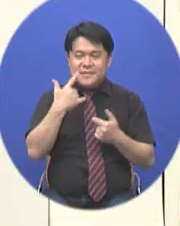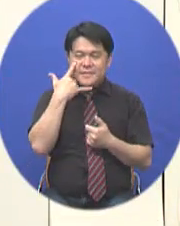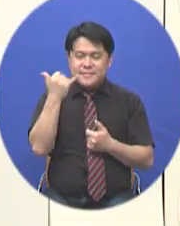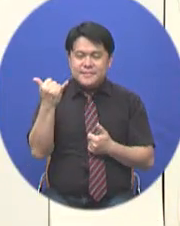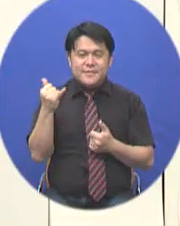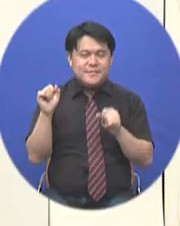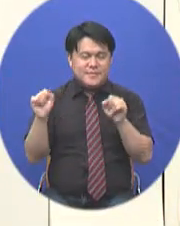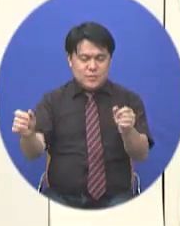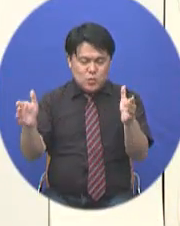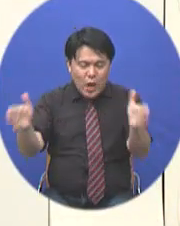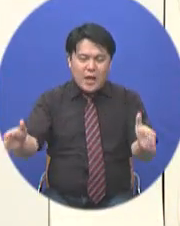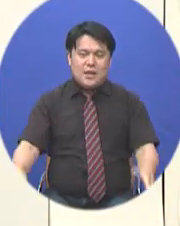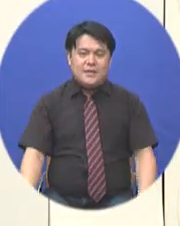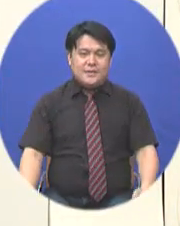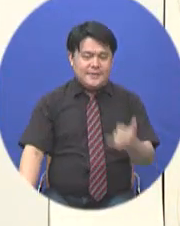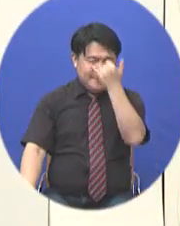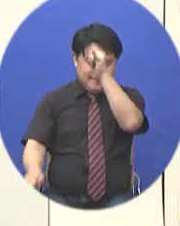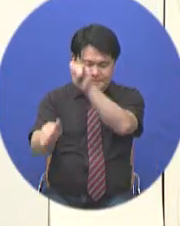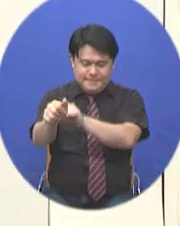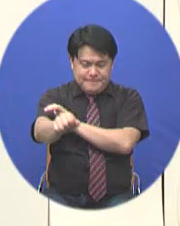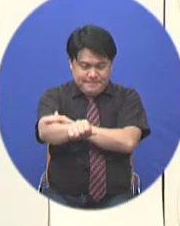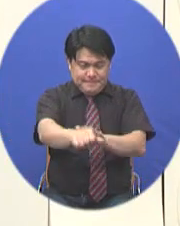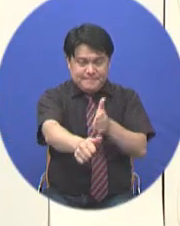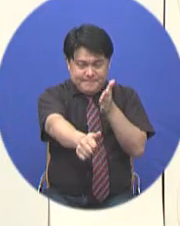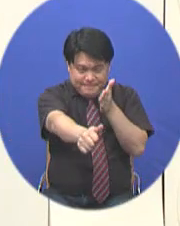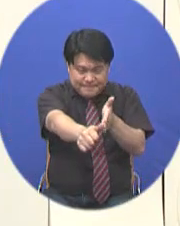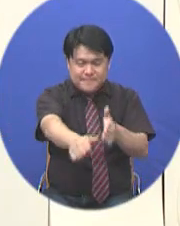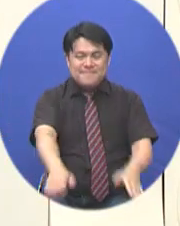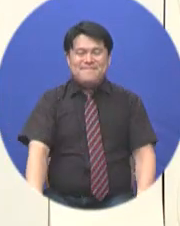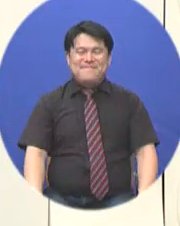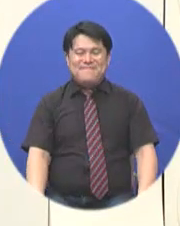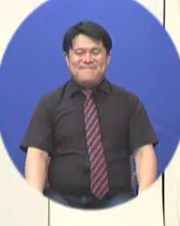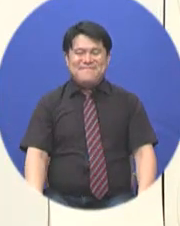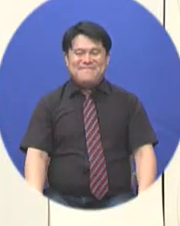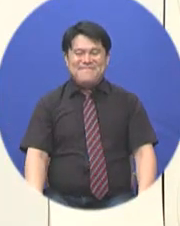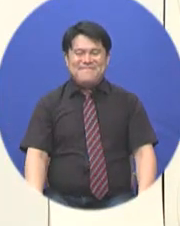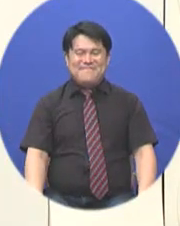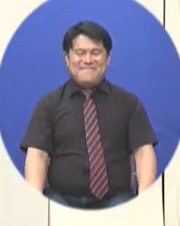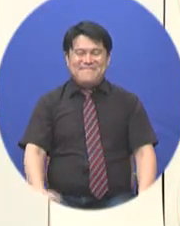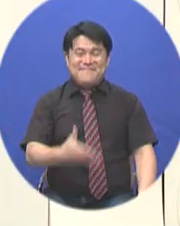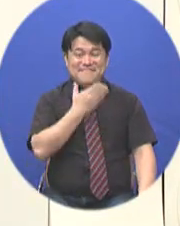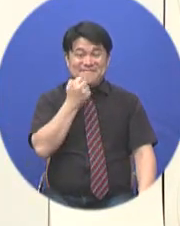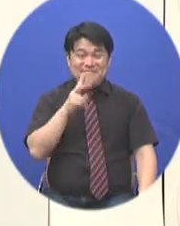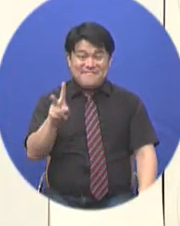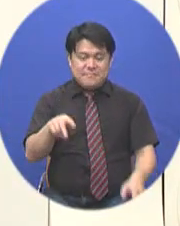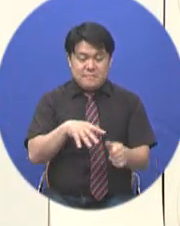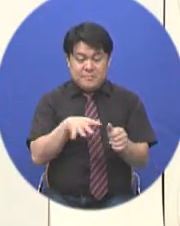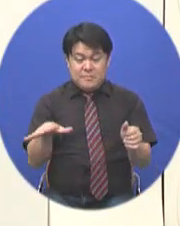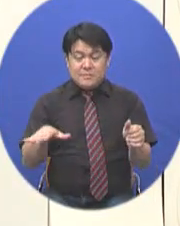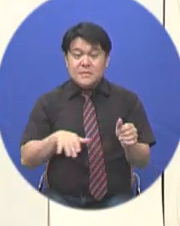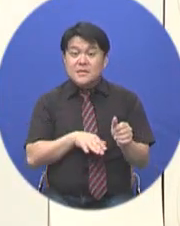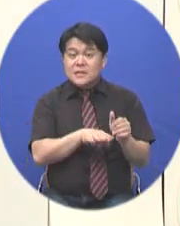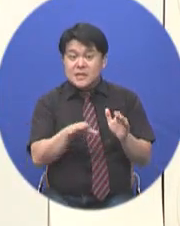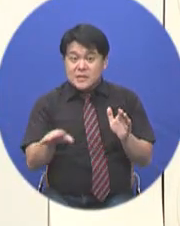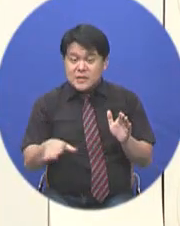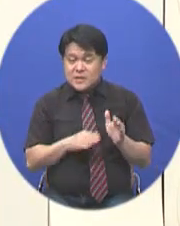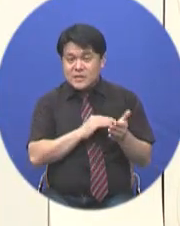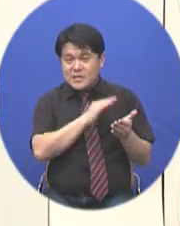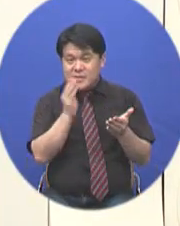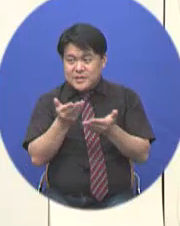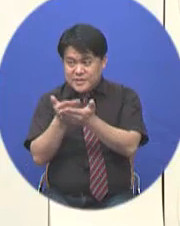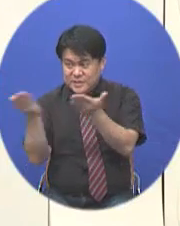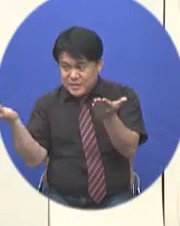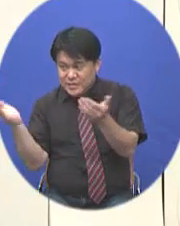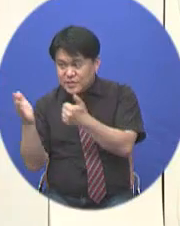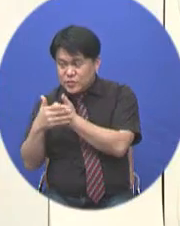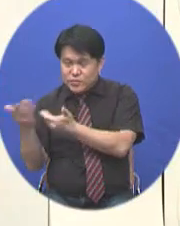부모님 살아생전 효도하시기 바랍니다. 맞습니다. 네, 우리 복지TV는 소외된 네. 가정들의 이야기를 함께 나누고